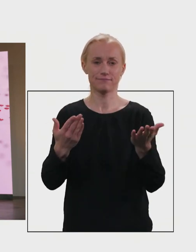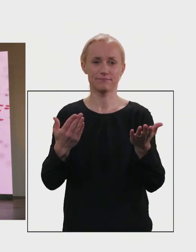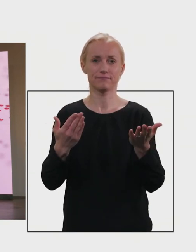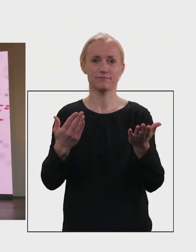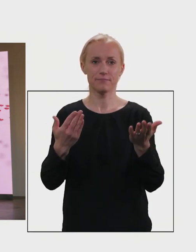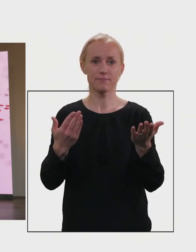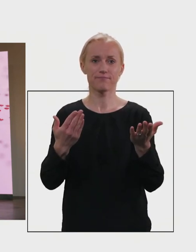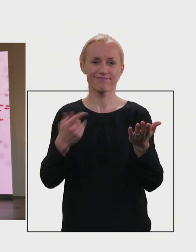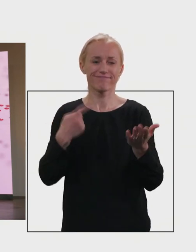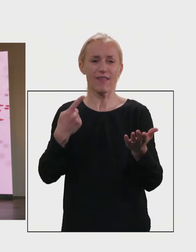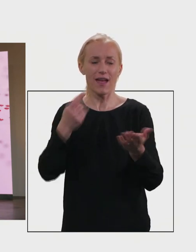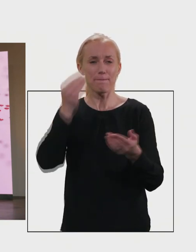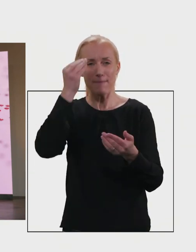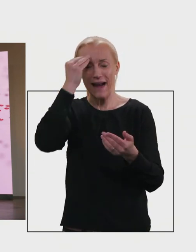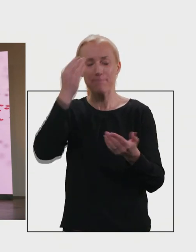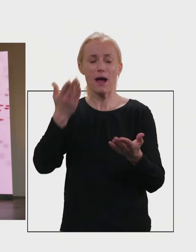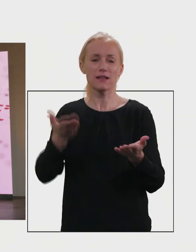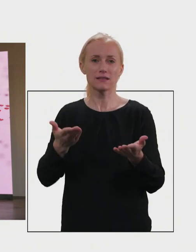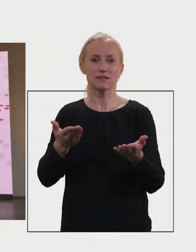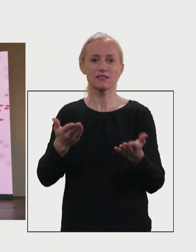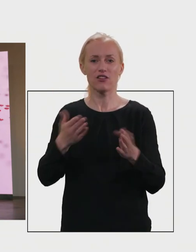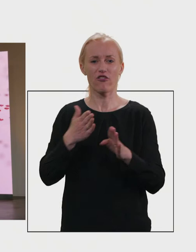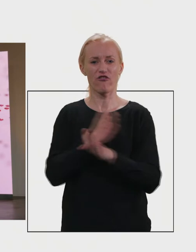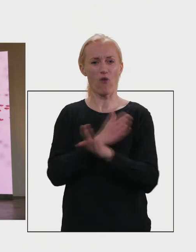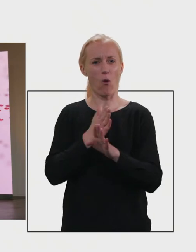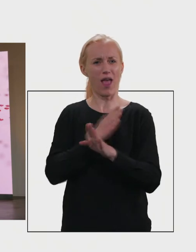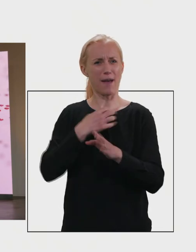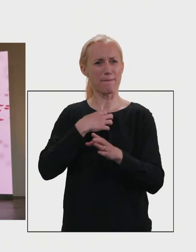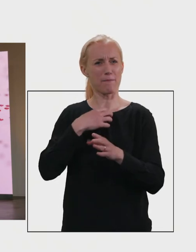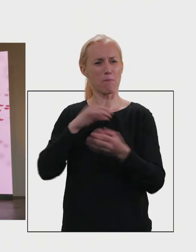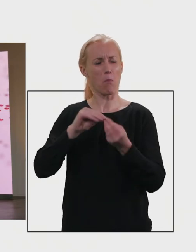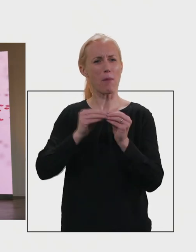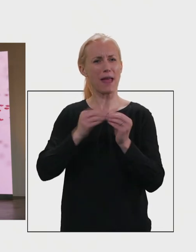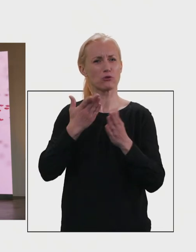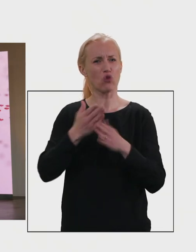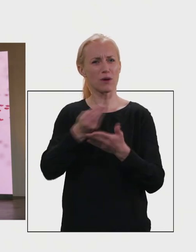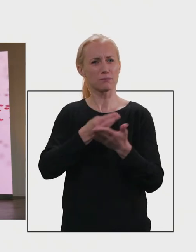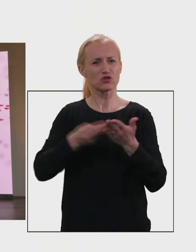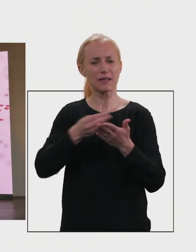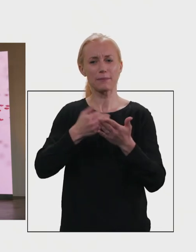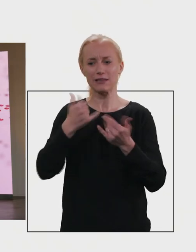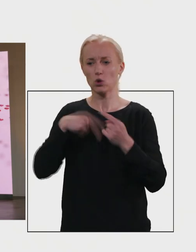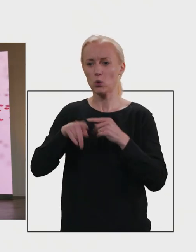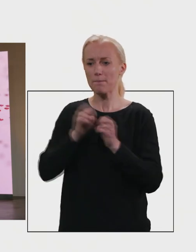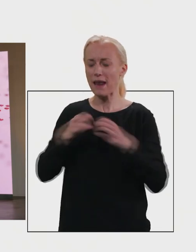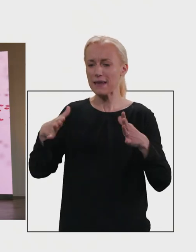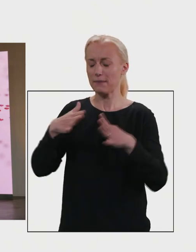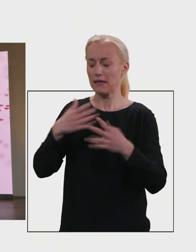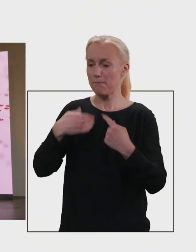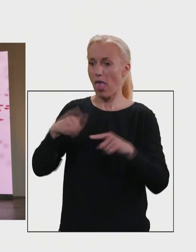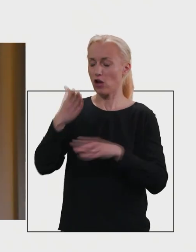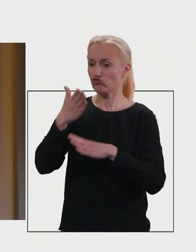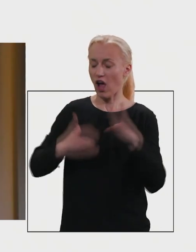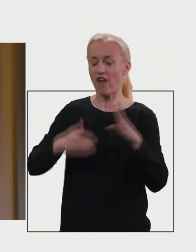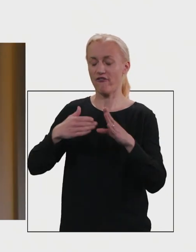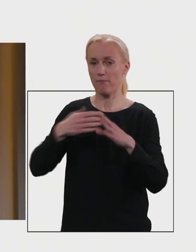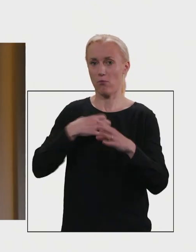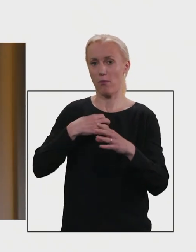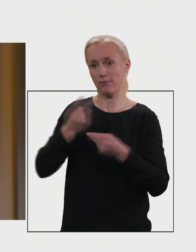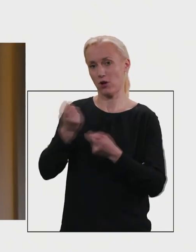dass Problemlagen, die wir schon vorher beschrieben haben, wie durch ein Brennglas jetzt in der Pandemie sich verstärken.